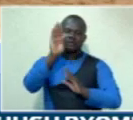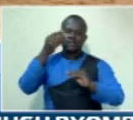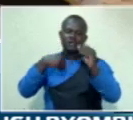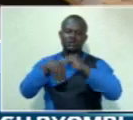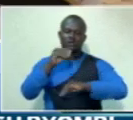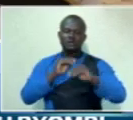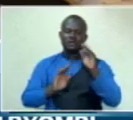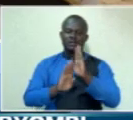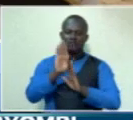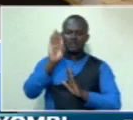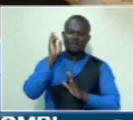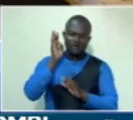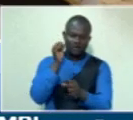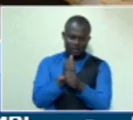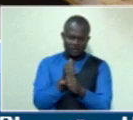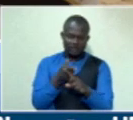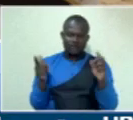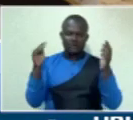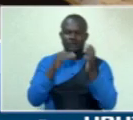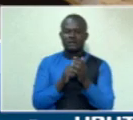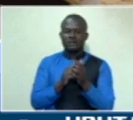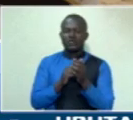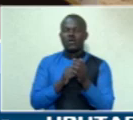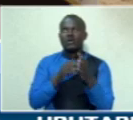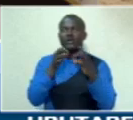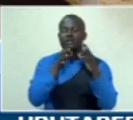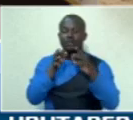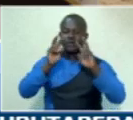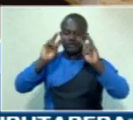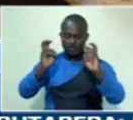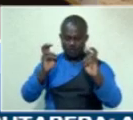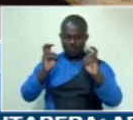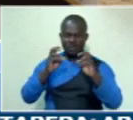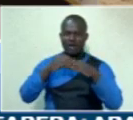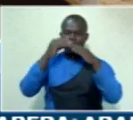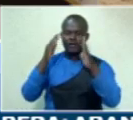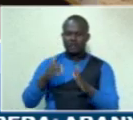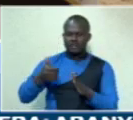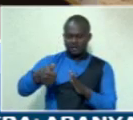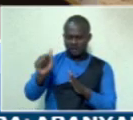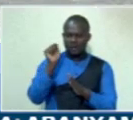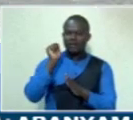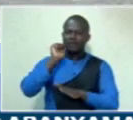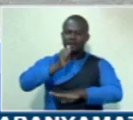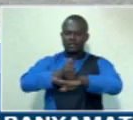gihugu azabikora ndetse akaba yashimangiye yuko abayobozi be agiye